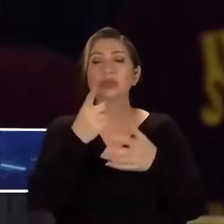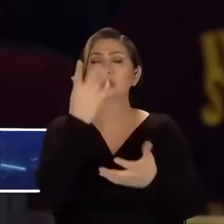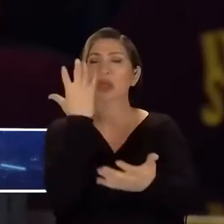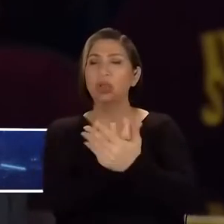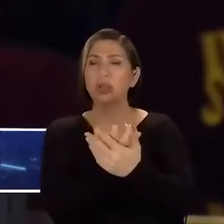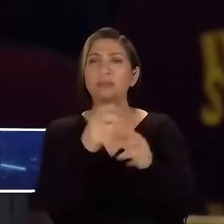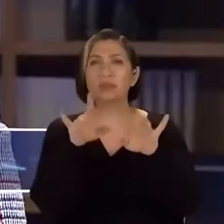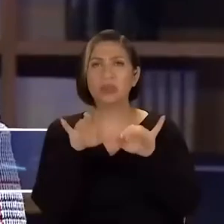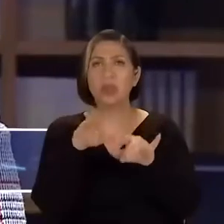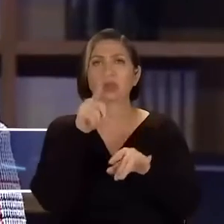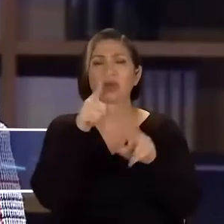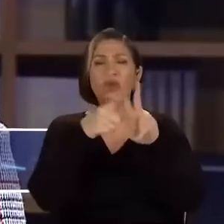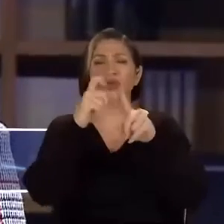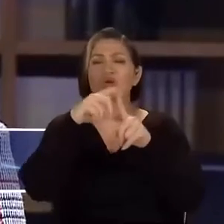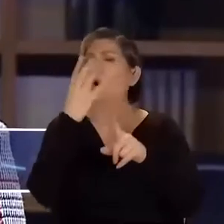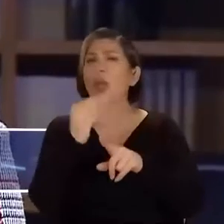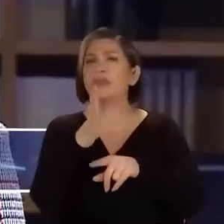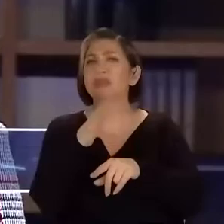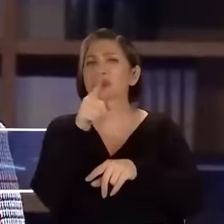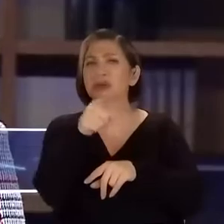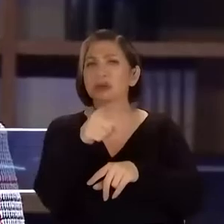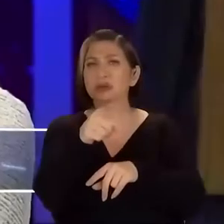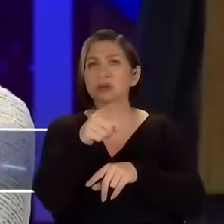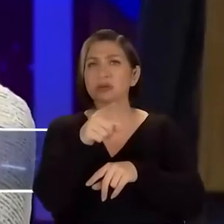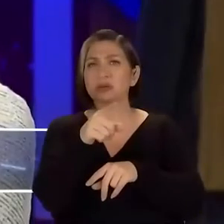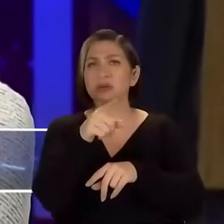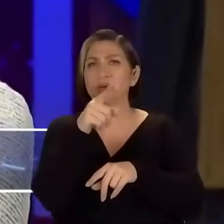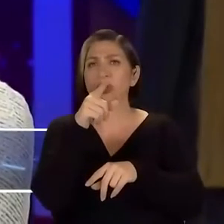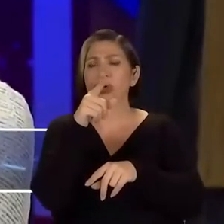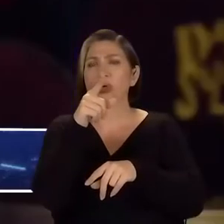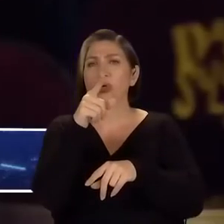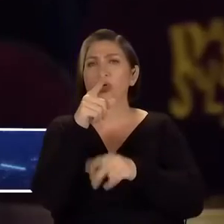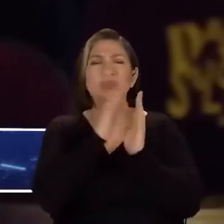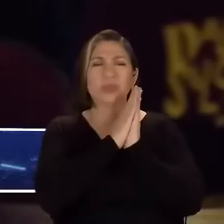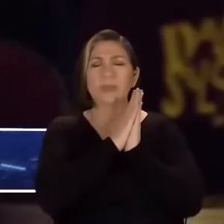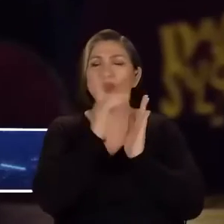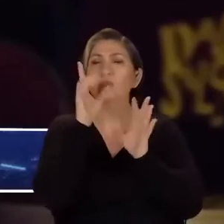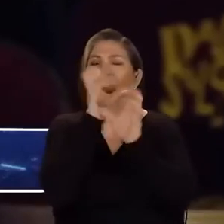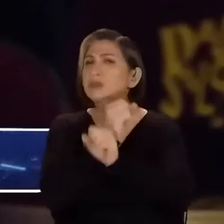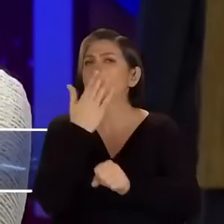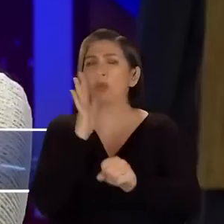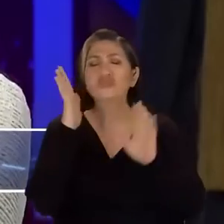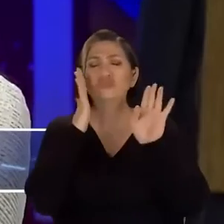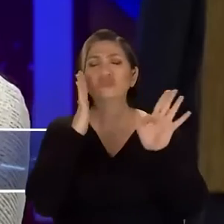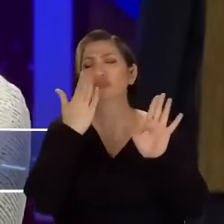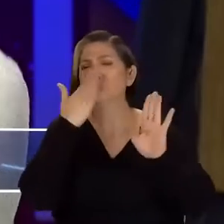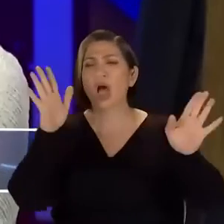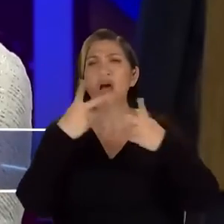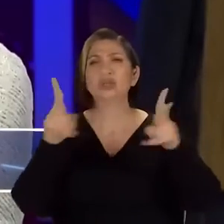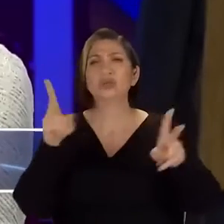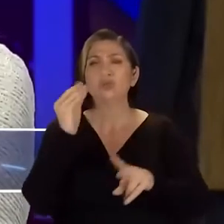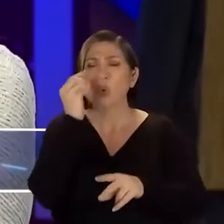indirip bilgisayarınıza siz de bir node olabilirsiniz ve bize böyle... çıkmak için hiçbir, özür dilerim, sınır yok. Ve çok da